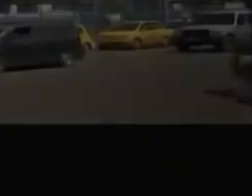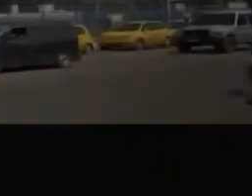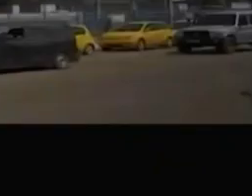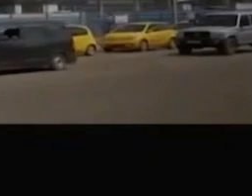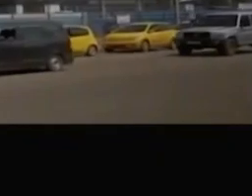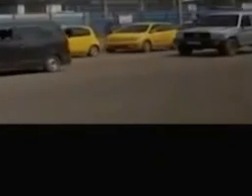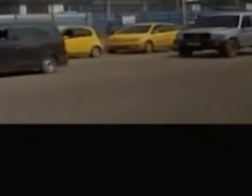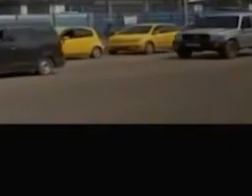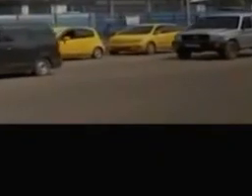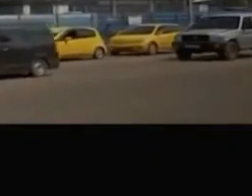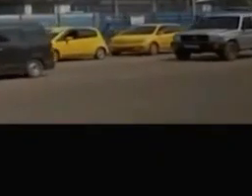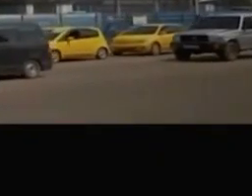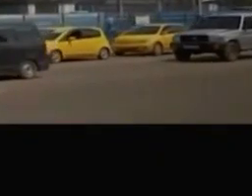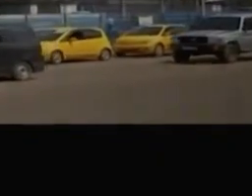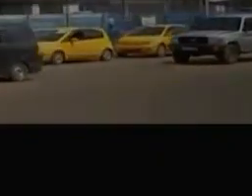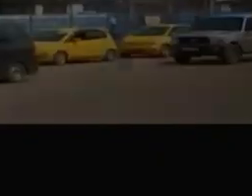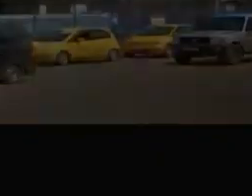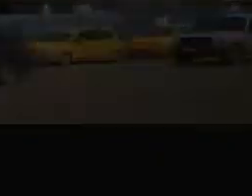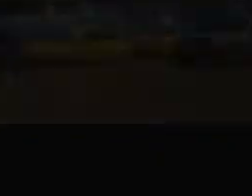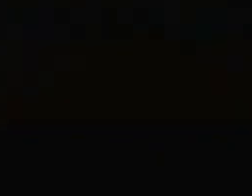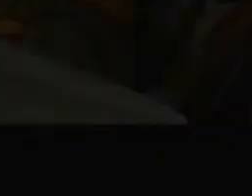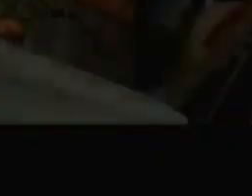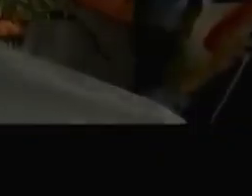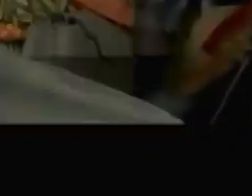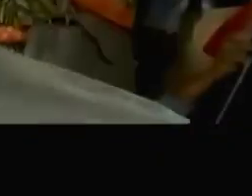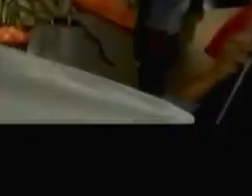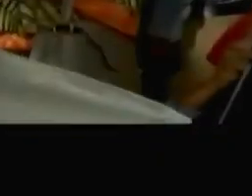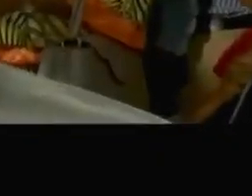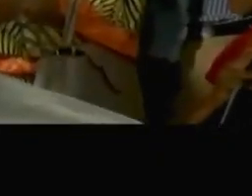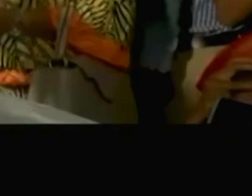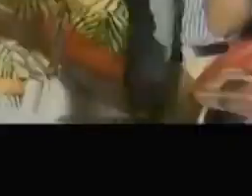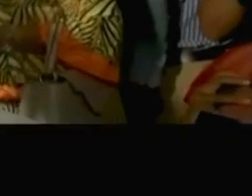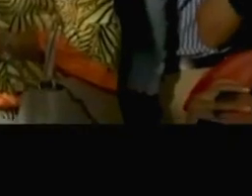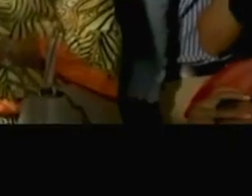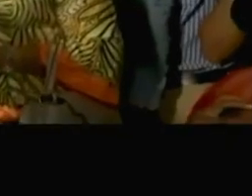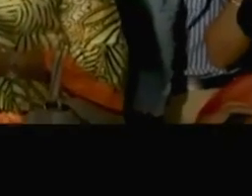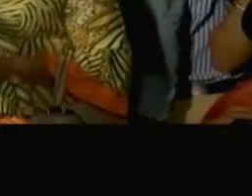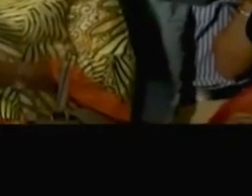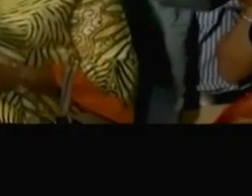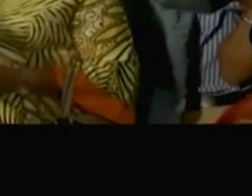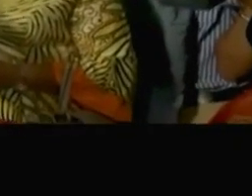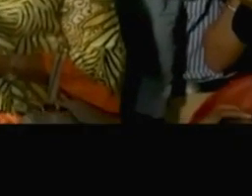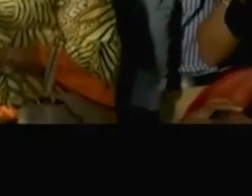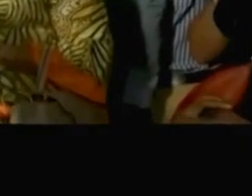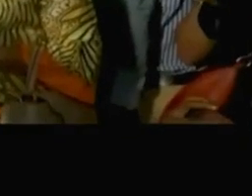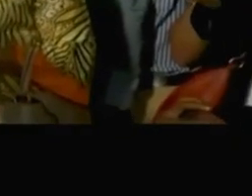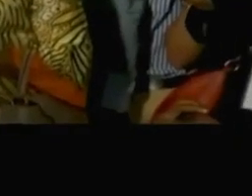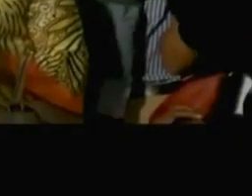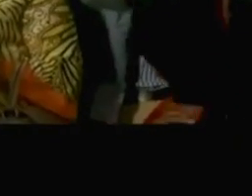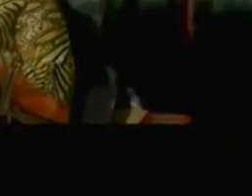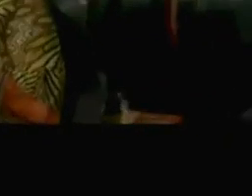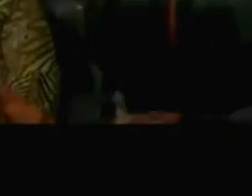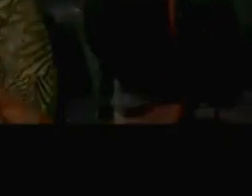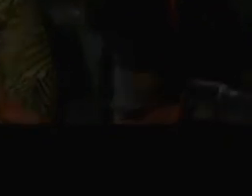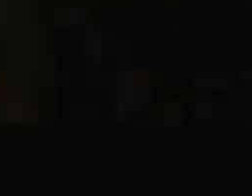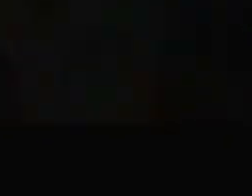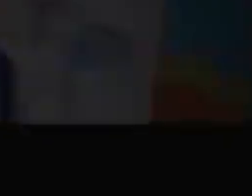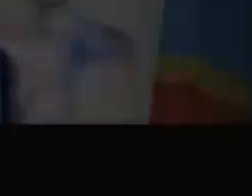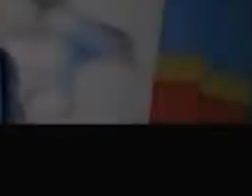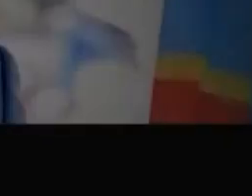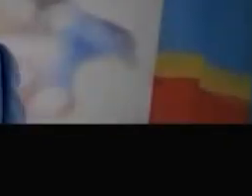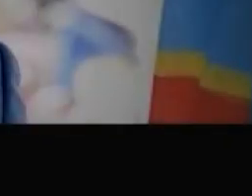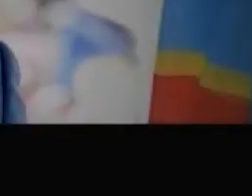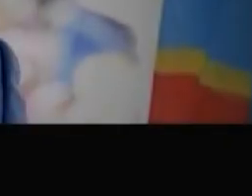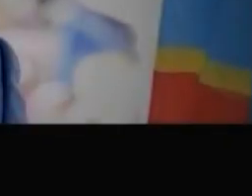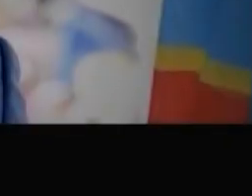Le premier exploit de Fatshi a non seulement été d'avoir remporté la présidentielle dès sa première participation, mais surtout